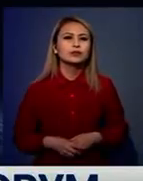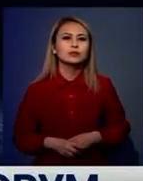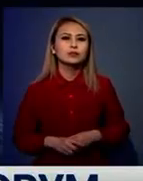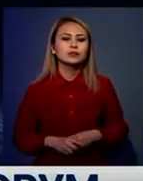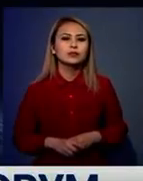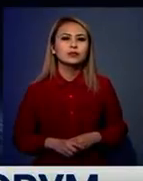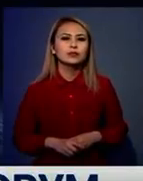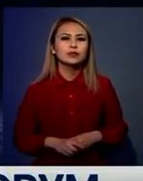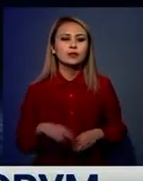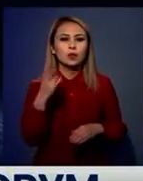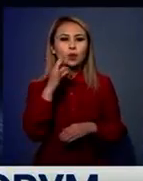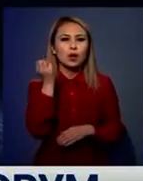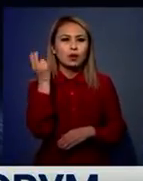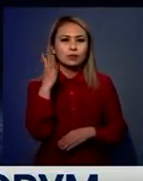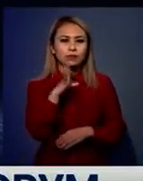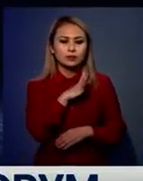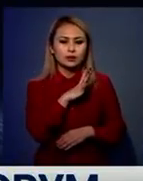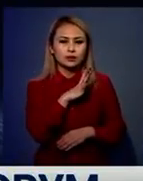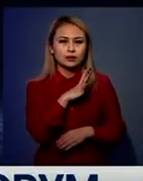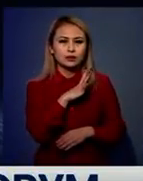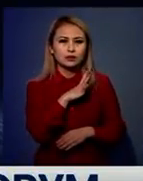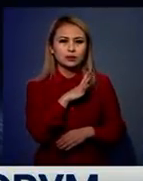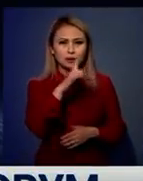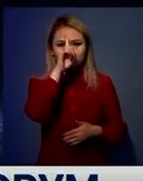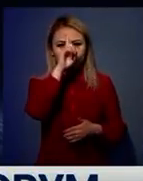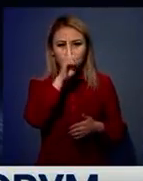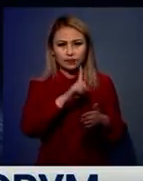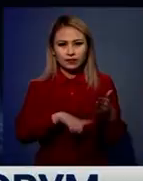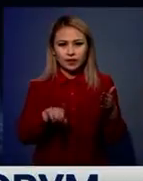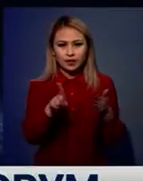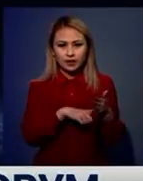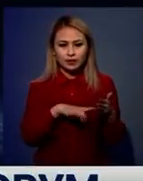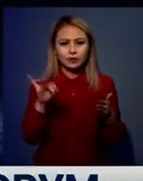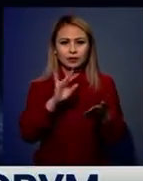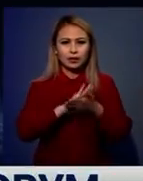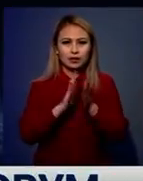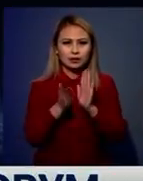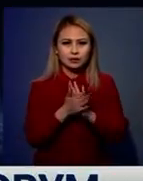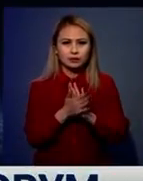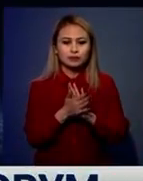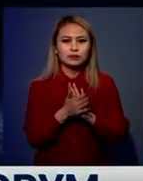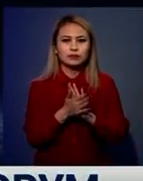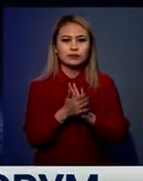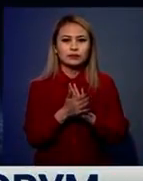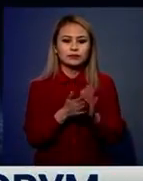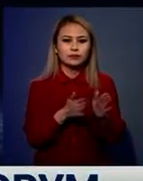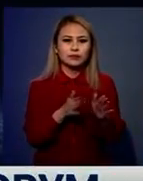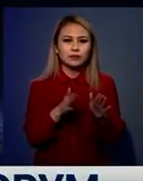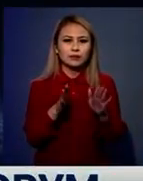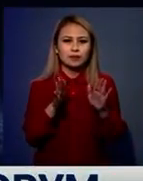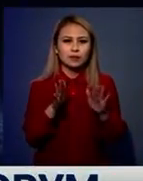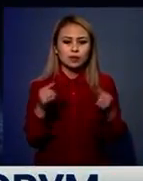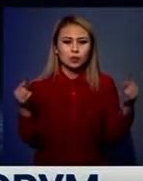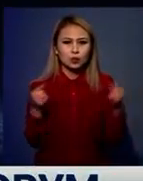жартысында мемлекеттер арасындағы сенімнің жоғалуы, ынтымақтастық келісім мен келісімнің орнын